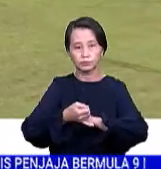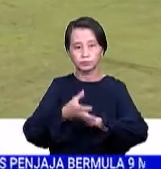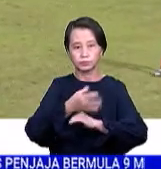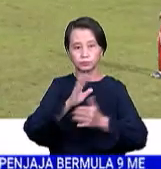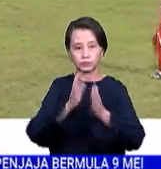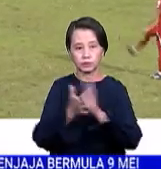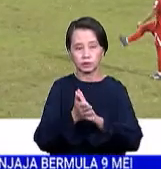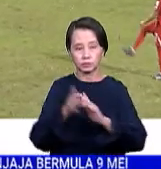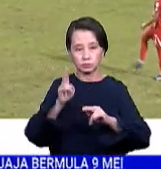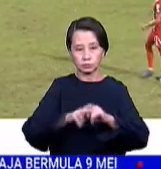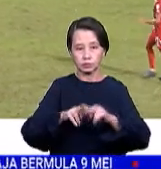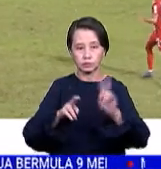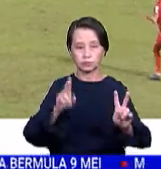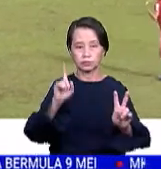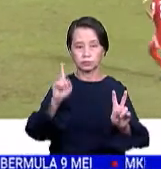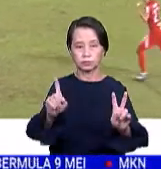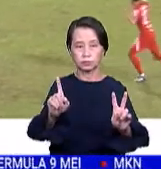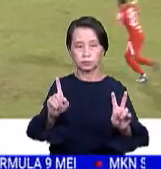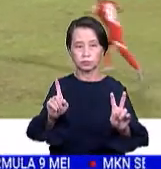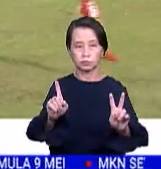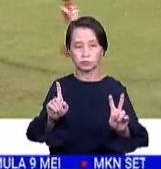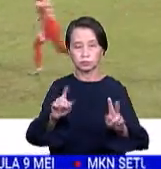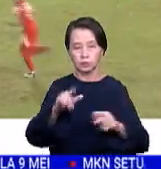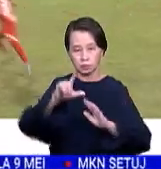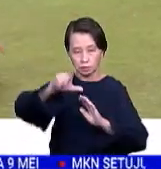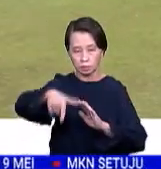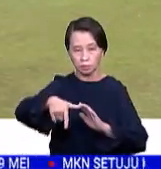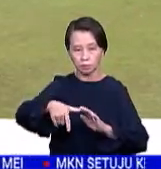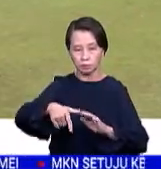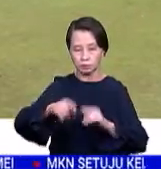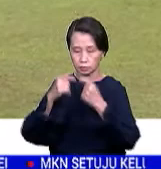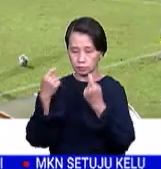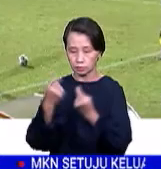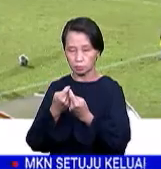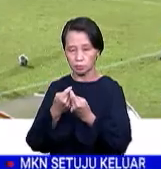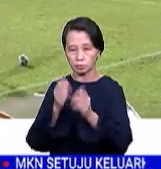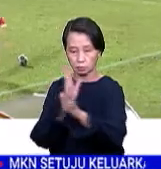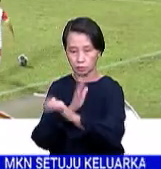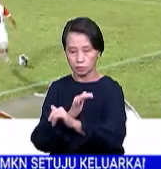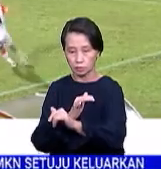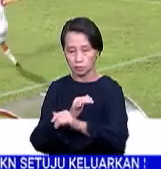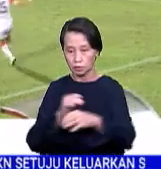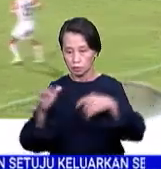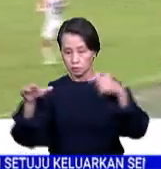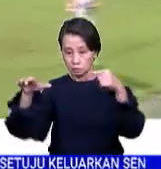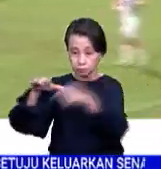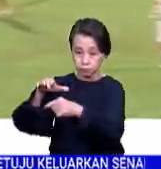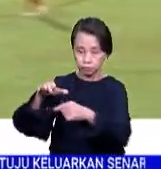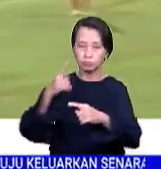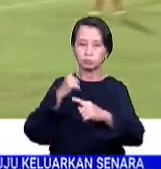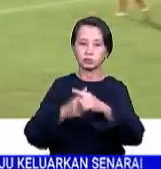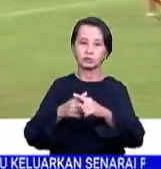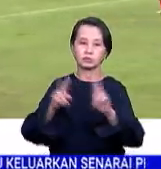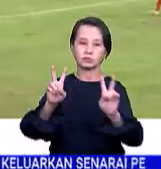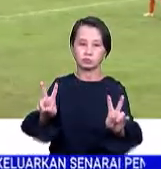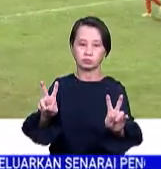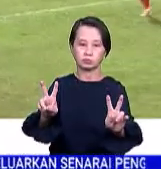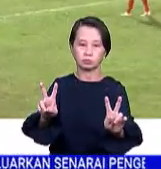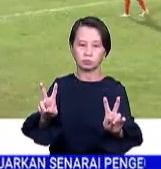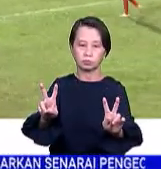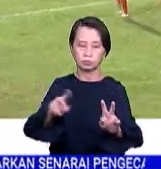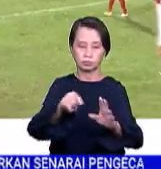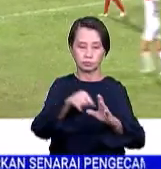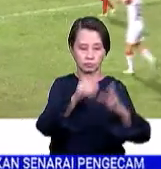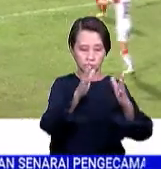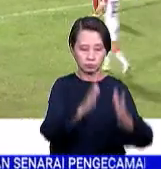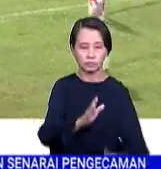Gassama menjadikan kedudukan 2-1. Tidak lama selepas itu, skuad Kenyalang bangkit menjaringkan gol penyamaan menerusi penyerang Nur